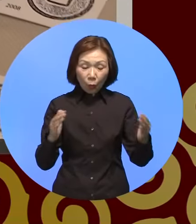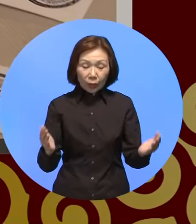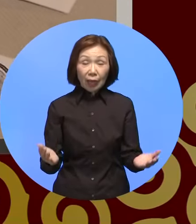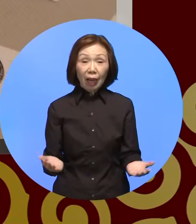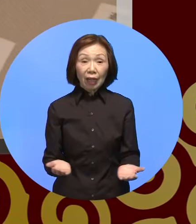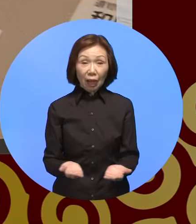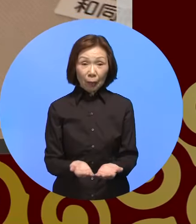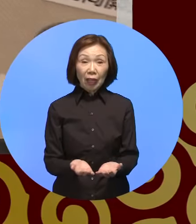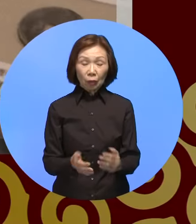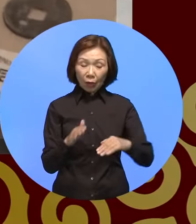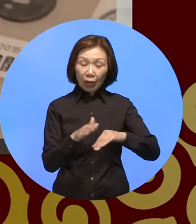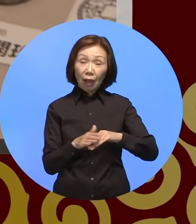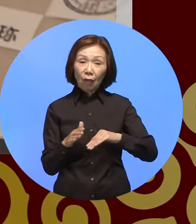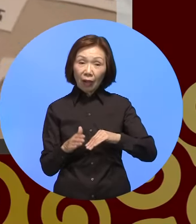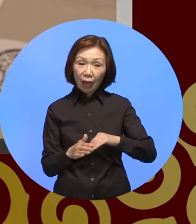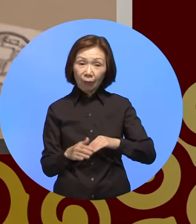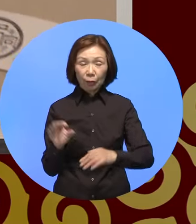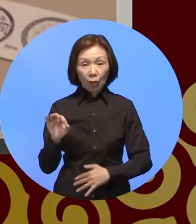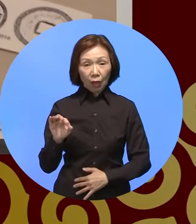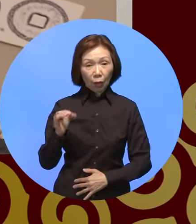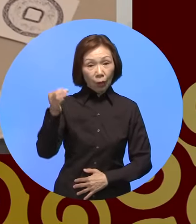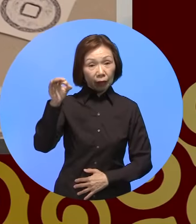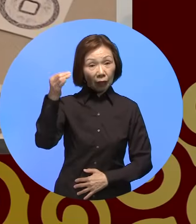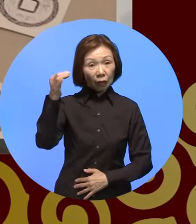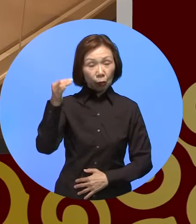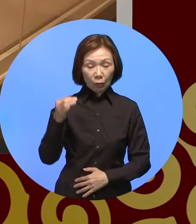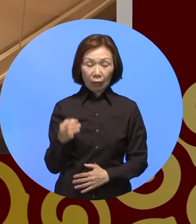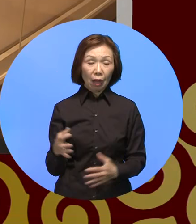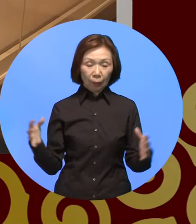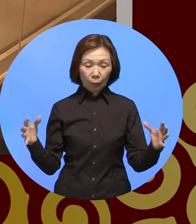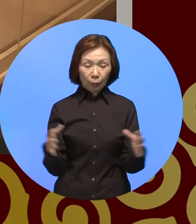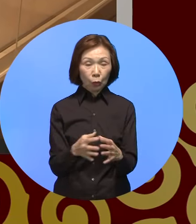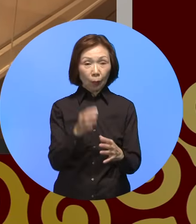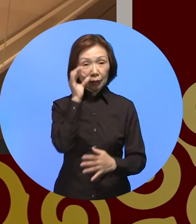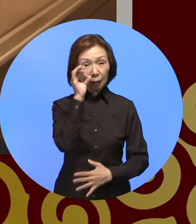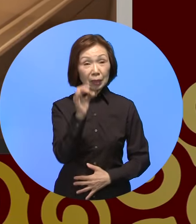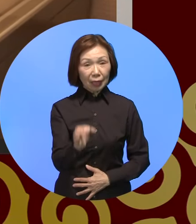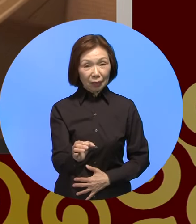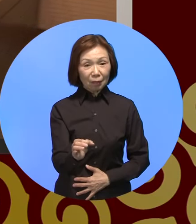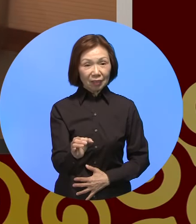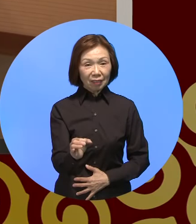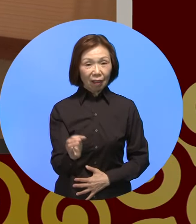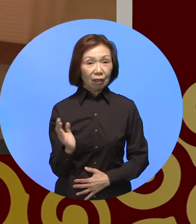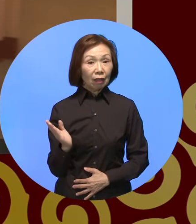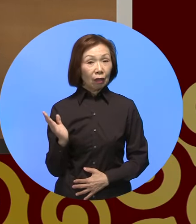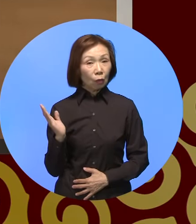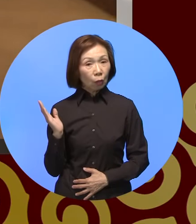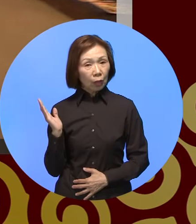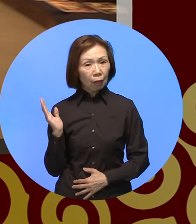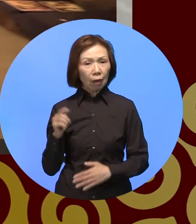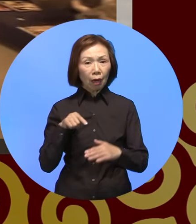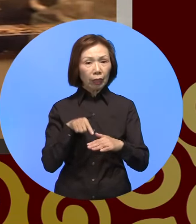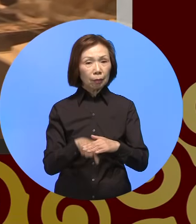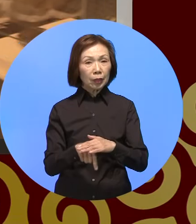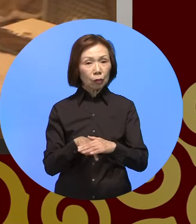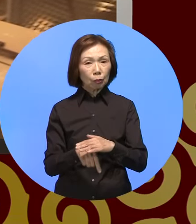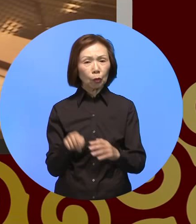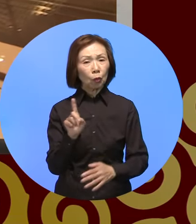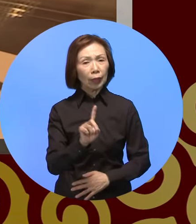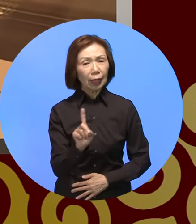包丁12戦などがまとまって大量に出土しましたこれらが意味するものは一体